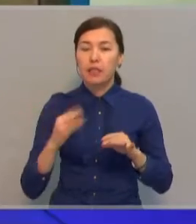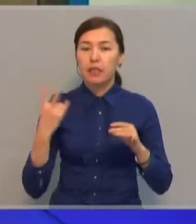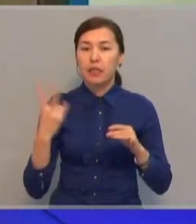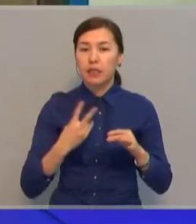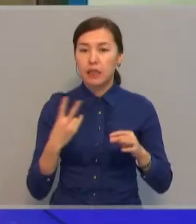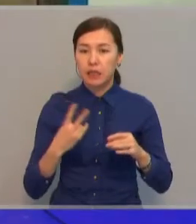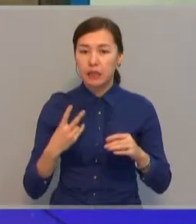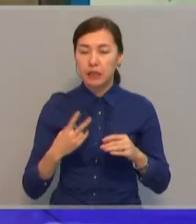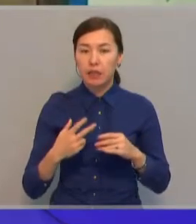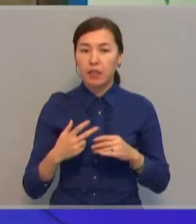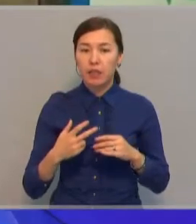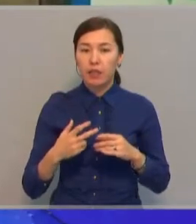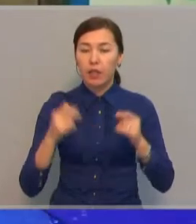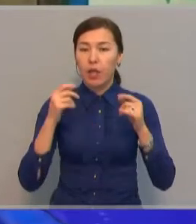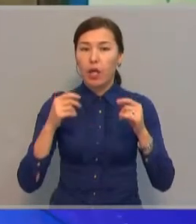2